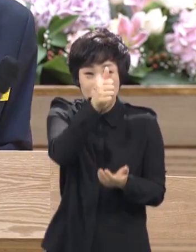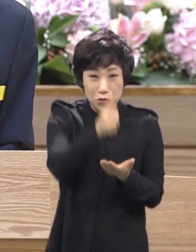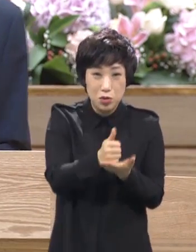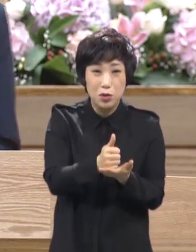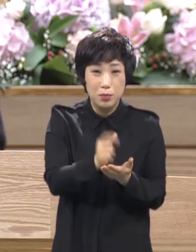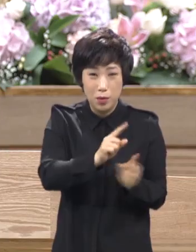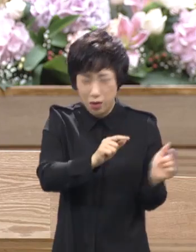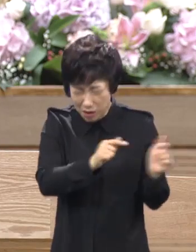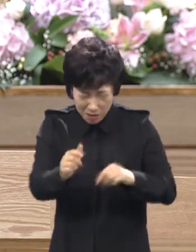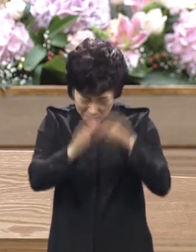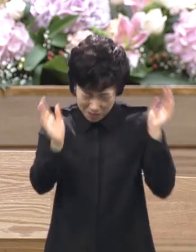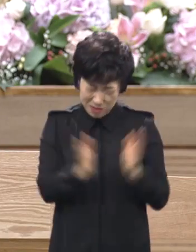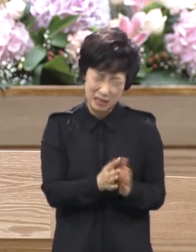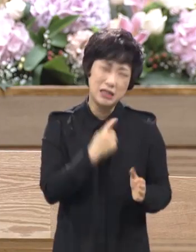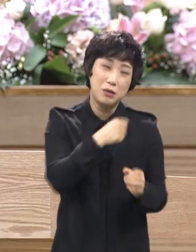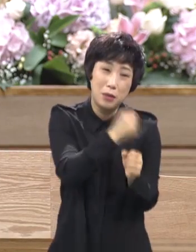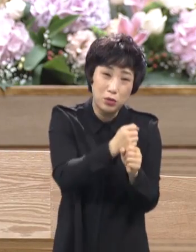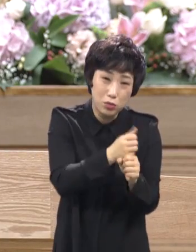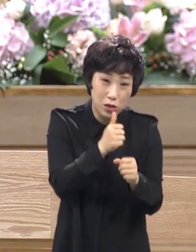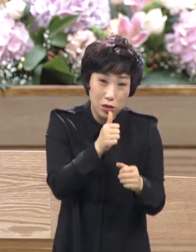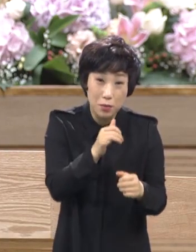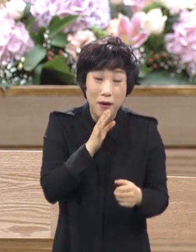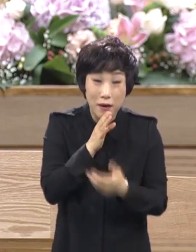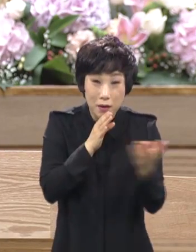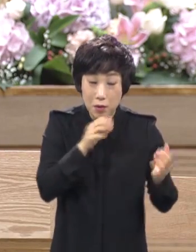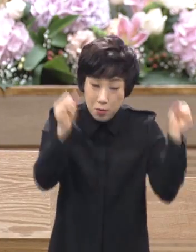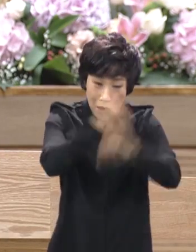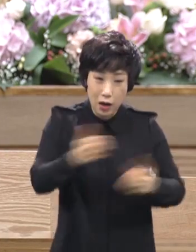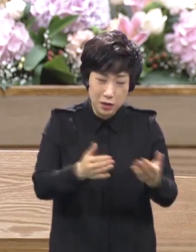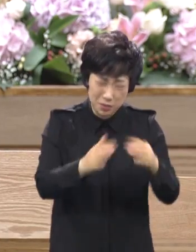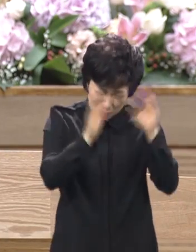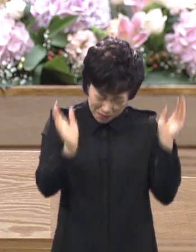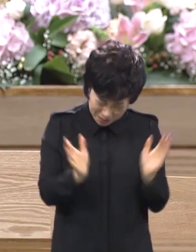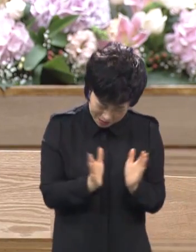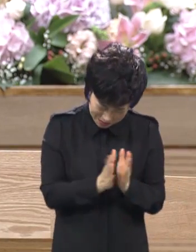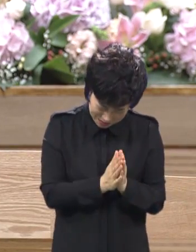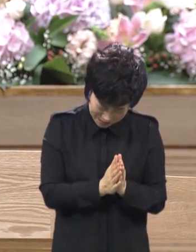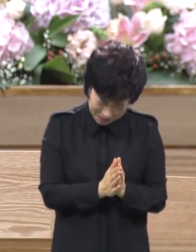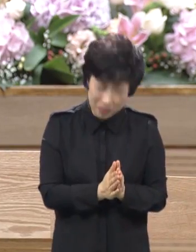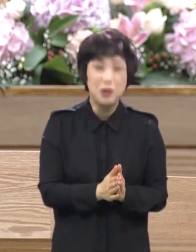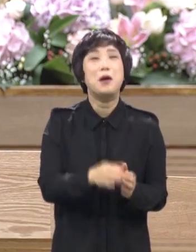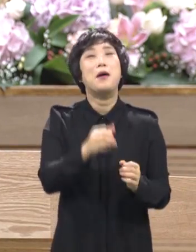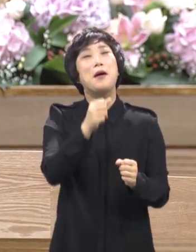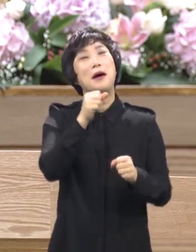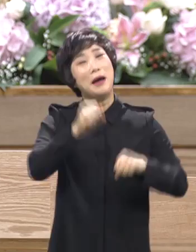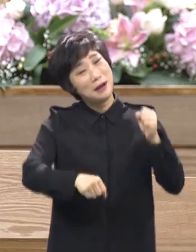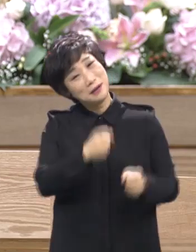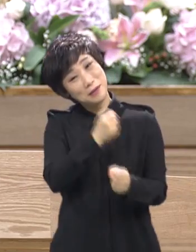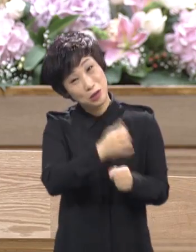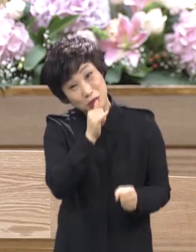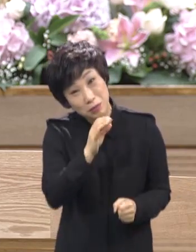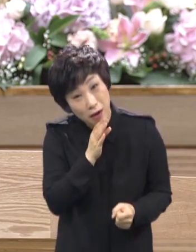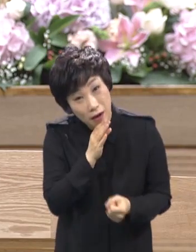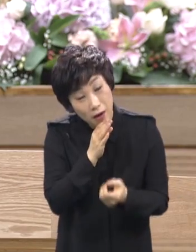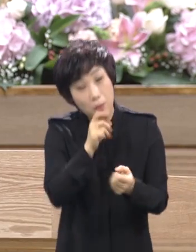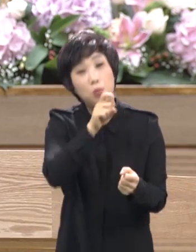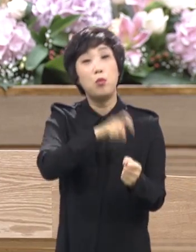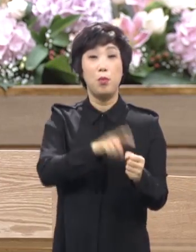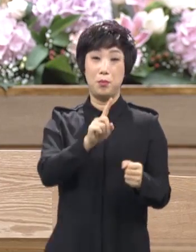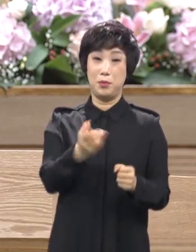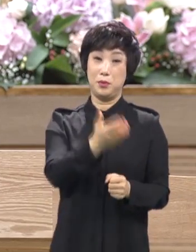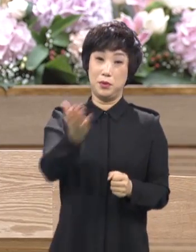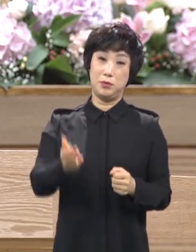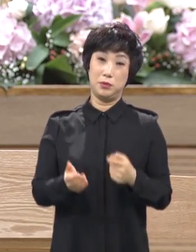죄라는 죄는 다 지켜야 하고 멸망할 짓은 다 하게 해서, 목적은